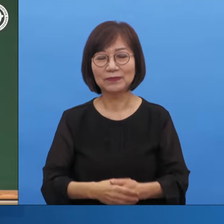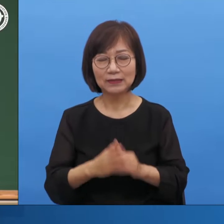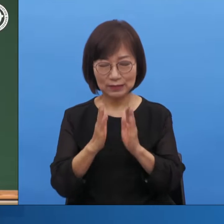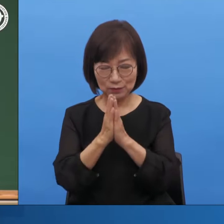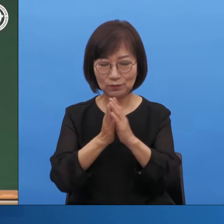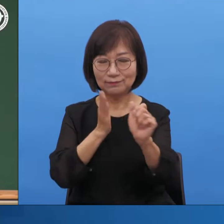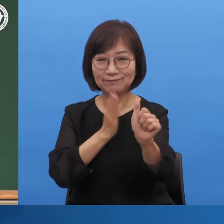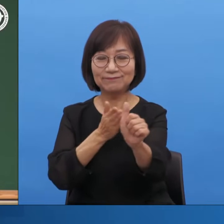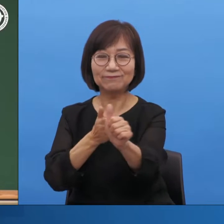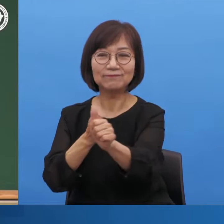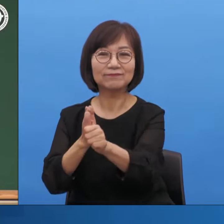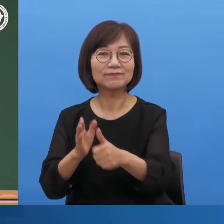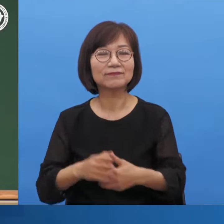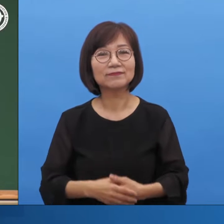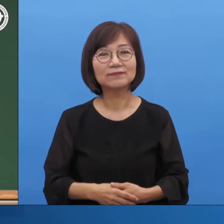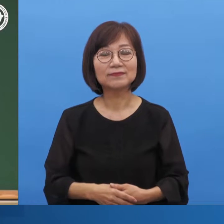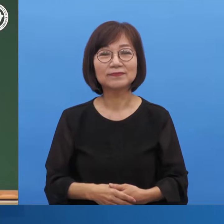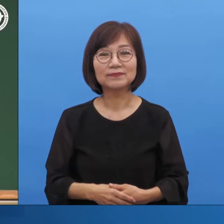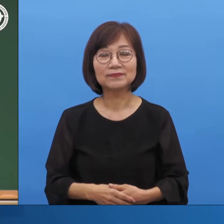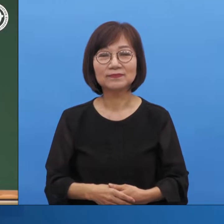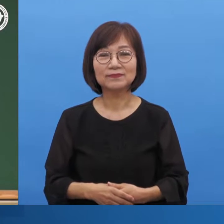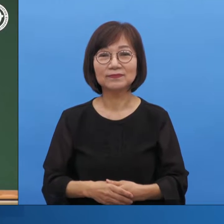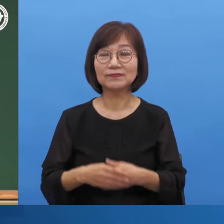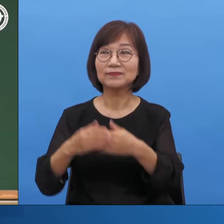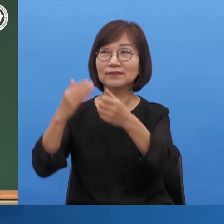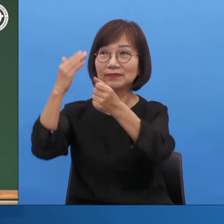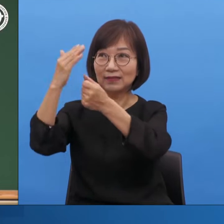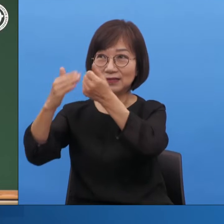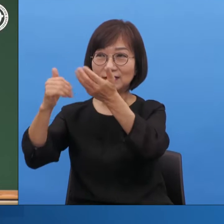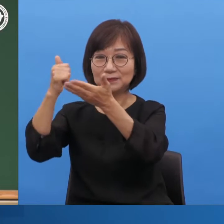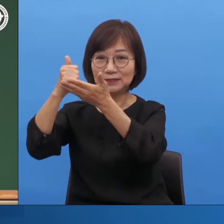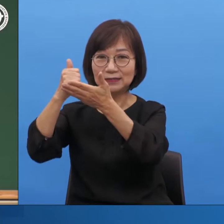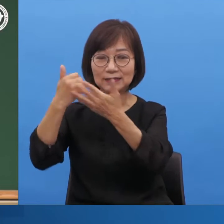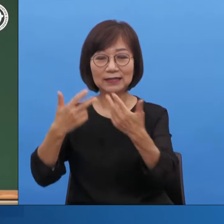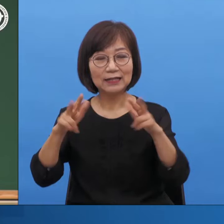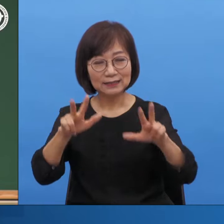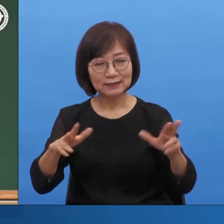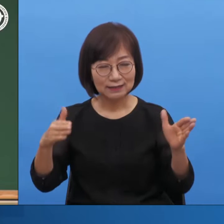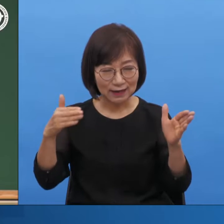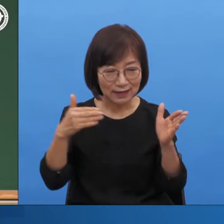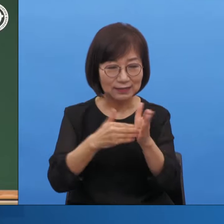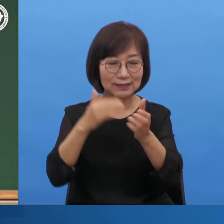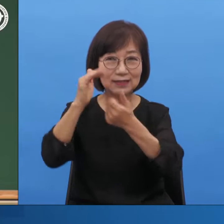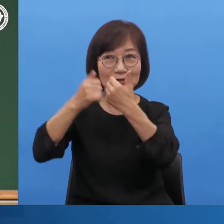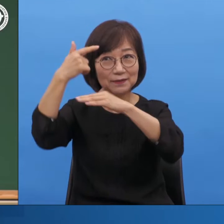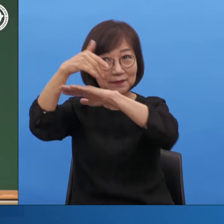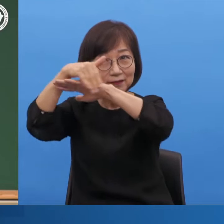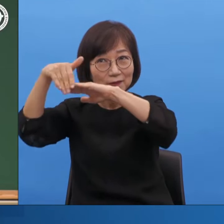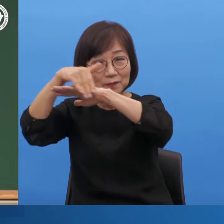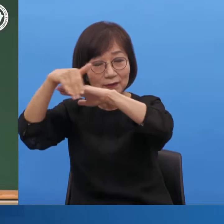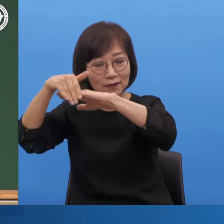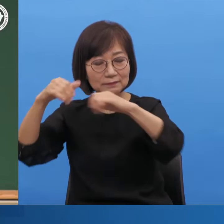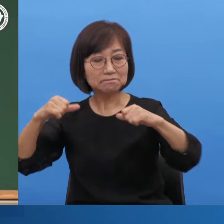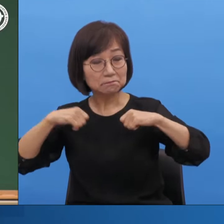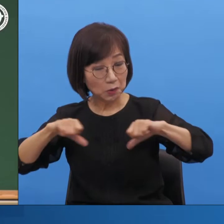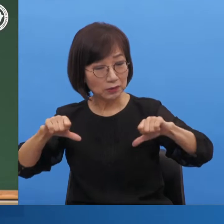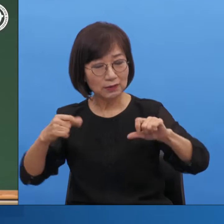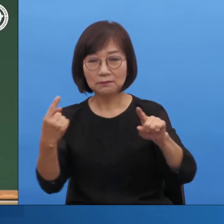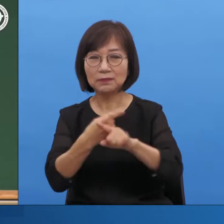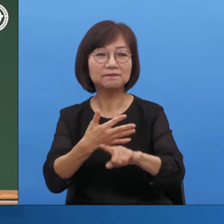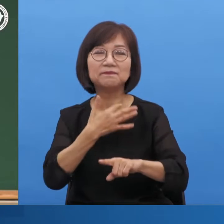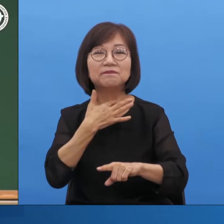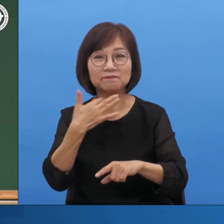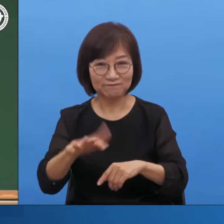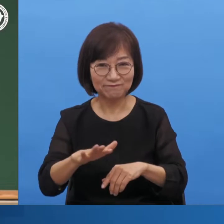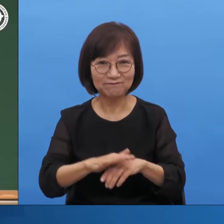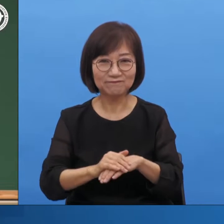바랍니다. 하나님은 지금까지 자기의 일을 포기하신 적이 없습니다. 무엇을 통해서도